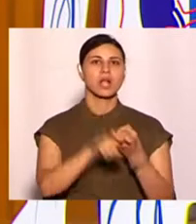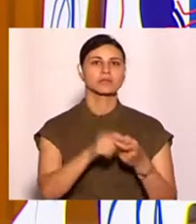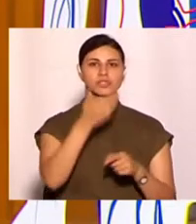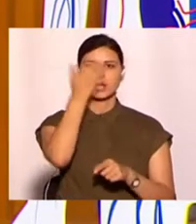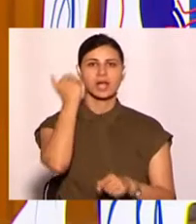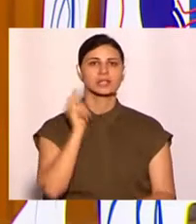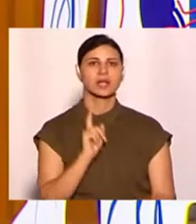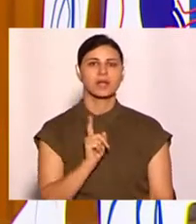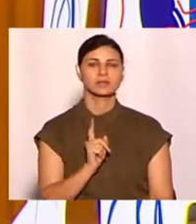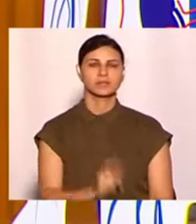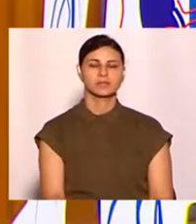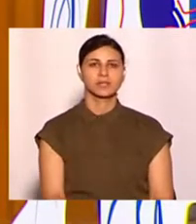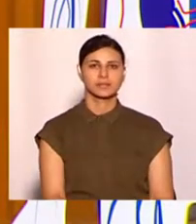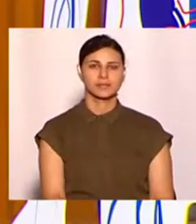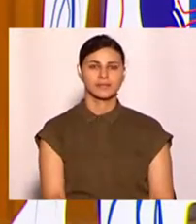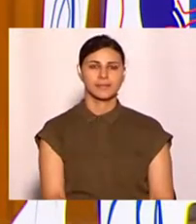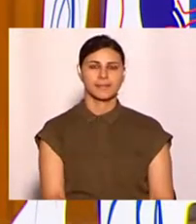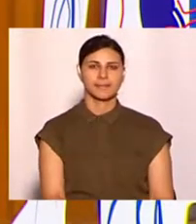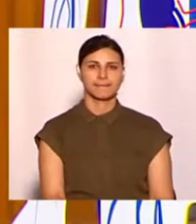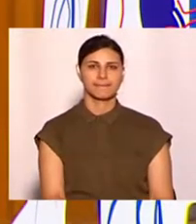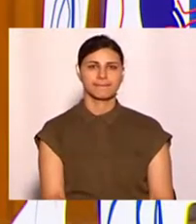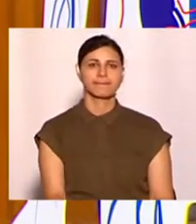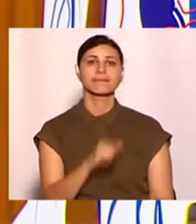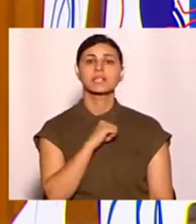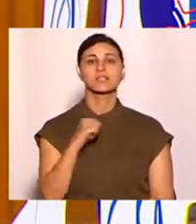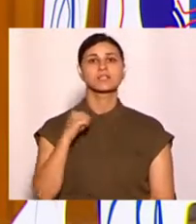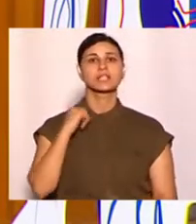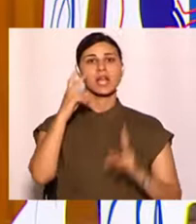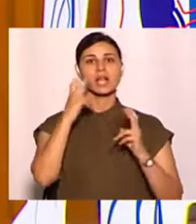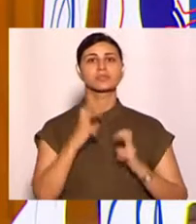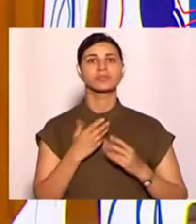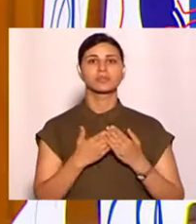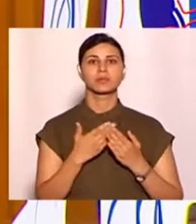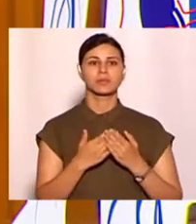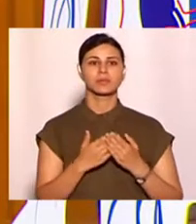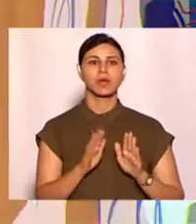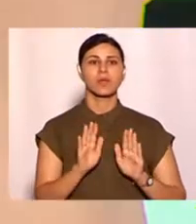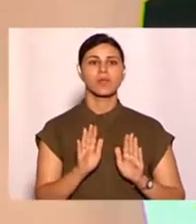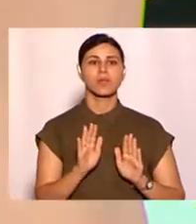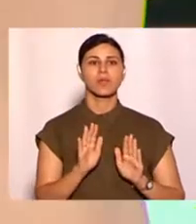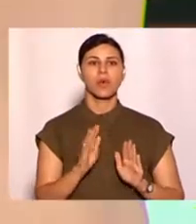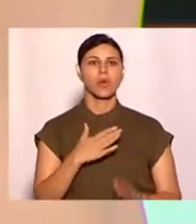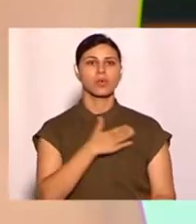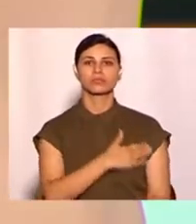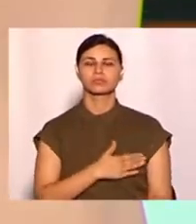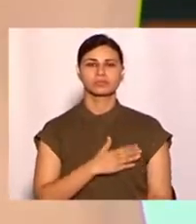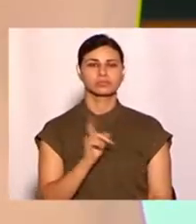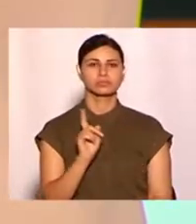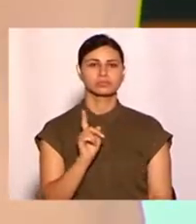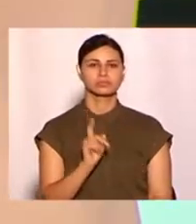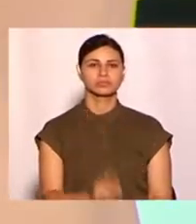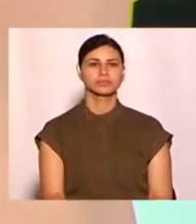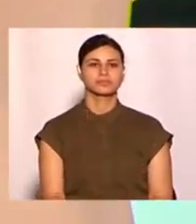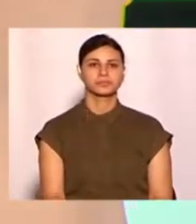არ დააბიწყდეთ. დიახ. ეხა თვითგასინჯვას რაც შეეხება, არ ვსინჯავთ მხოლოდ სარძევე ჯირკვალს. ჩვენი სამიზნე